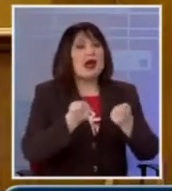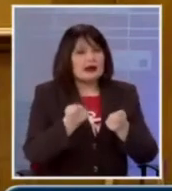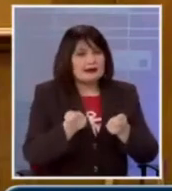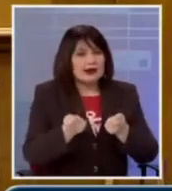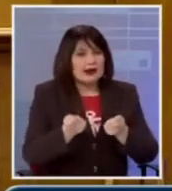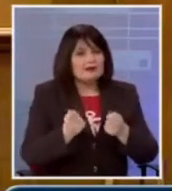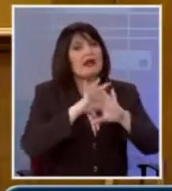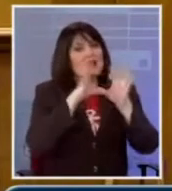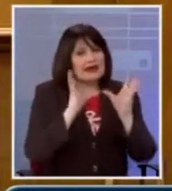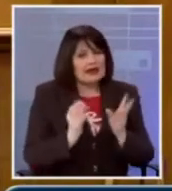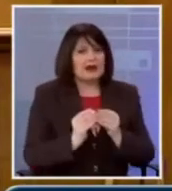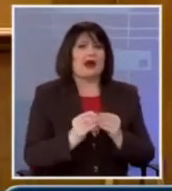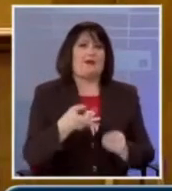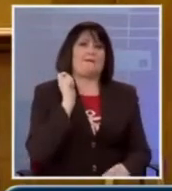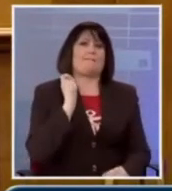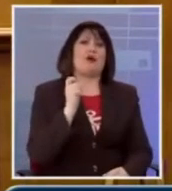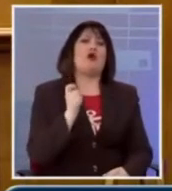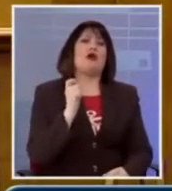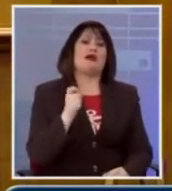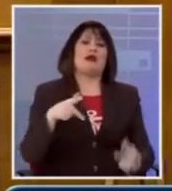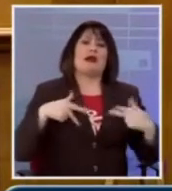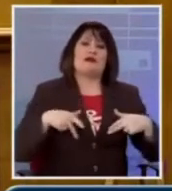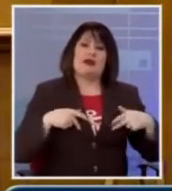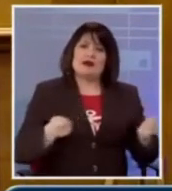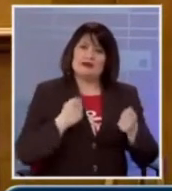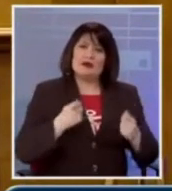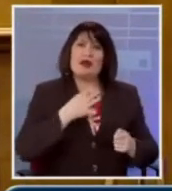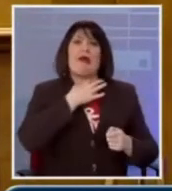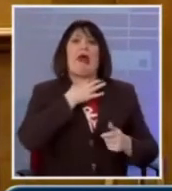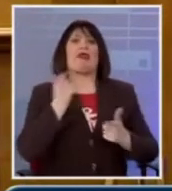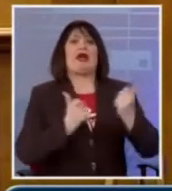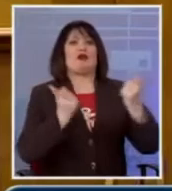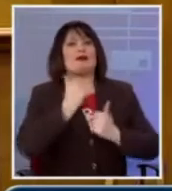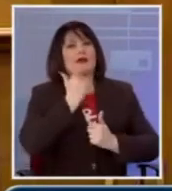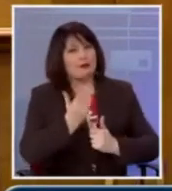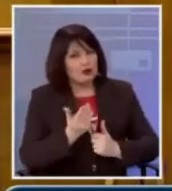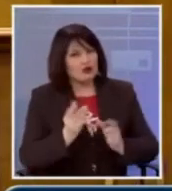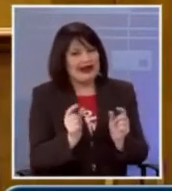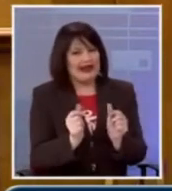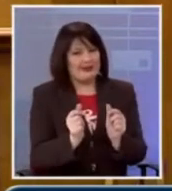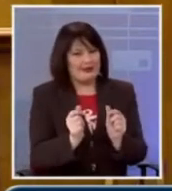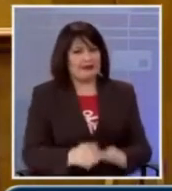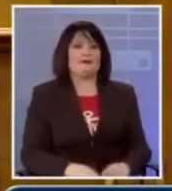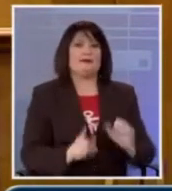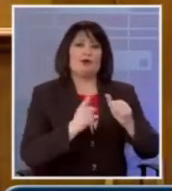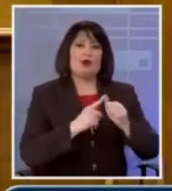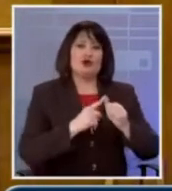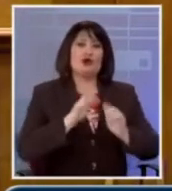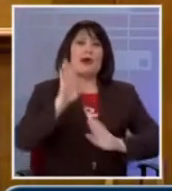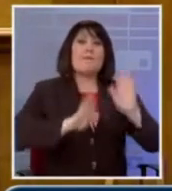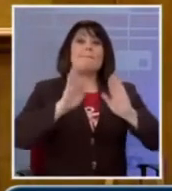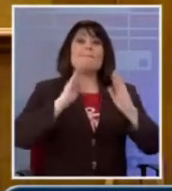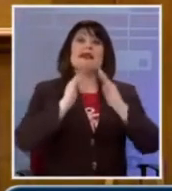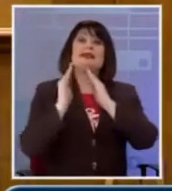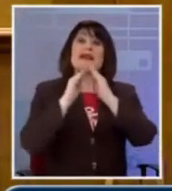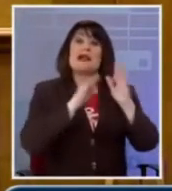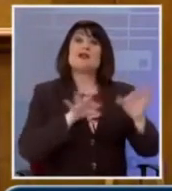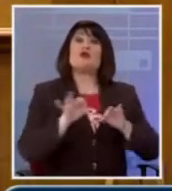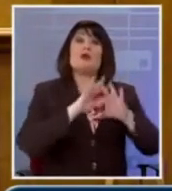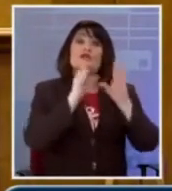της γενικότερης πολιτικής της κυβέρνησης για τα κόκκινα δάνεια. Δεύτερον, η αναστολή πληστηριασμών περιουσιακών